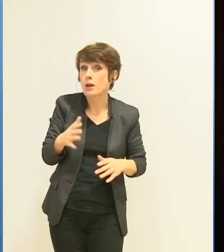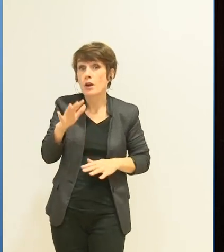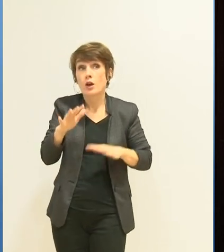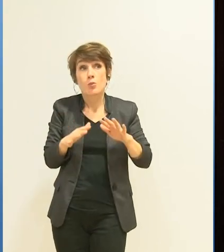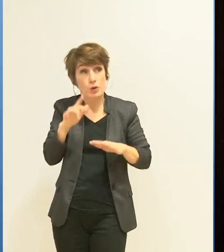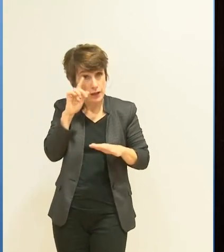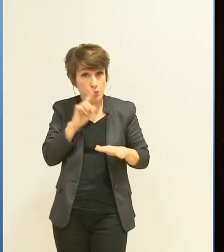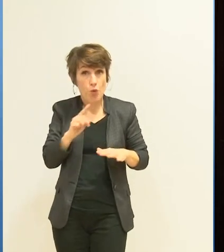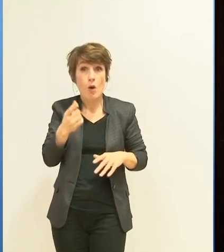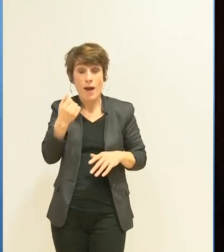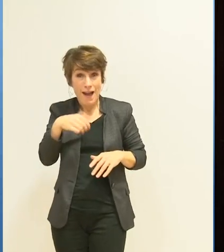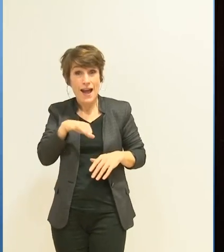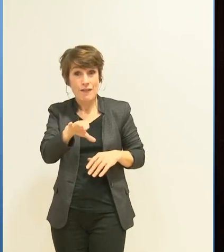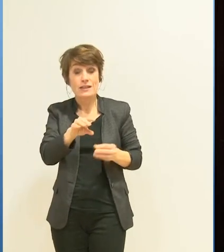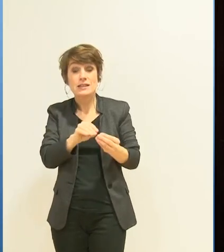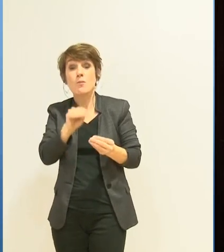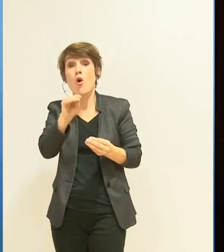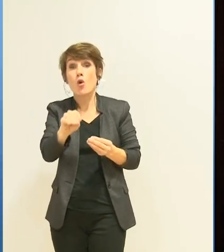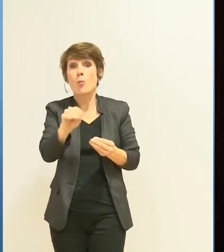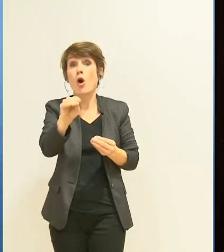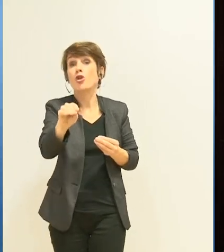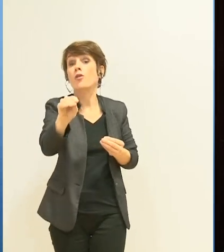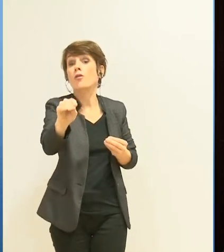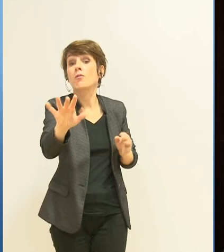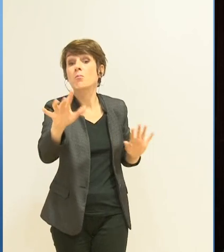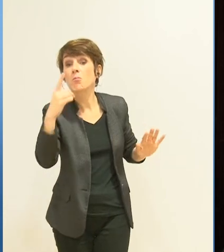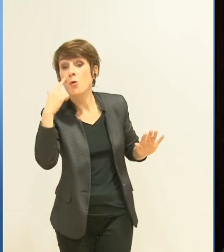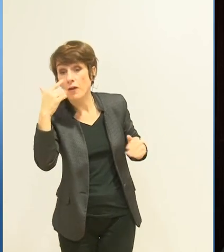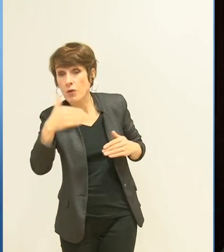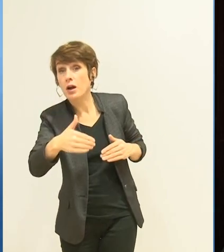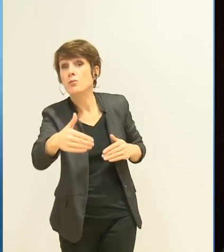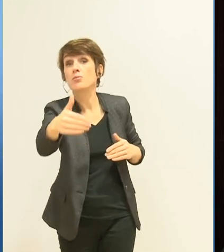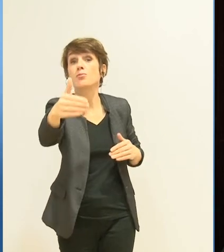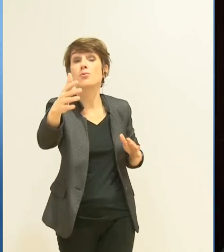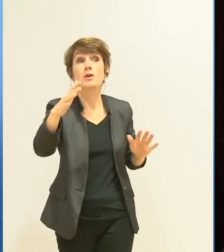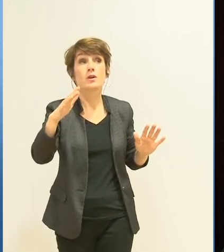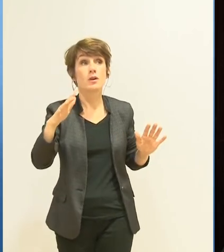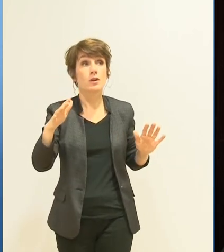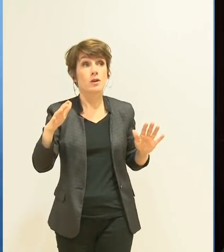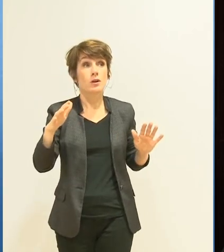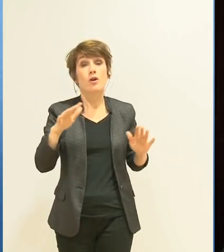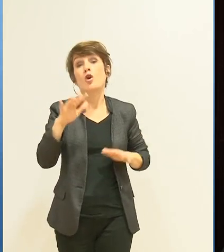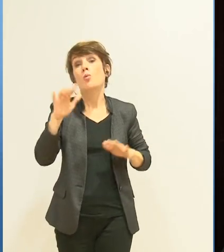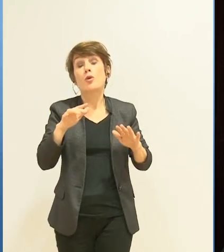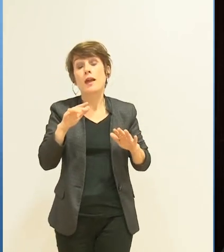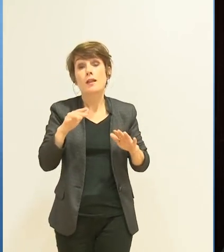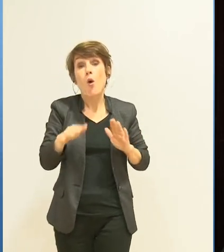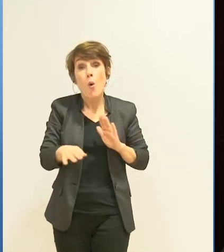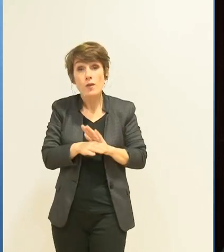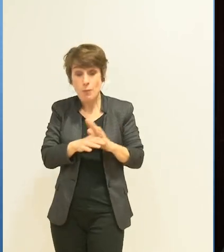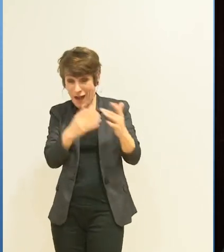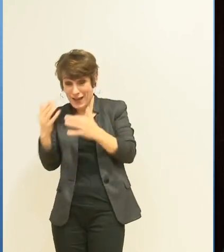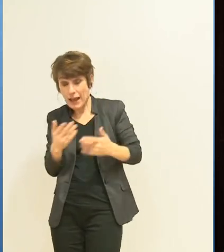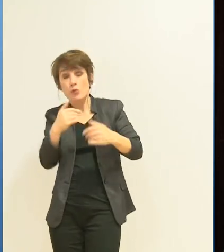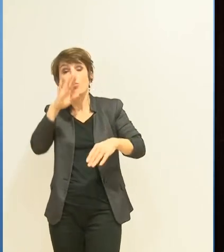et mais il y a des raisons pour lesquelles et personne ne vous en voudra de vous êtes un peu trompé à la marche